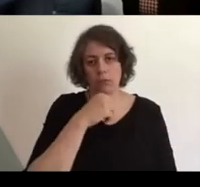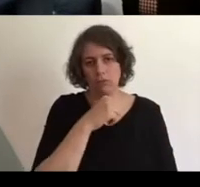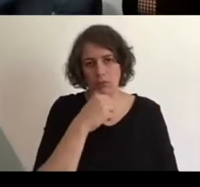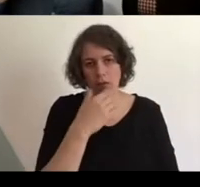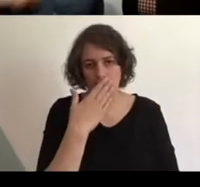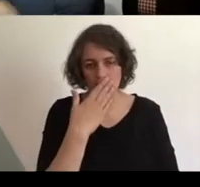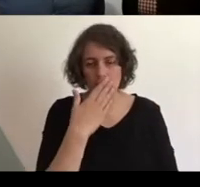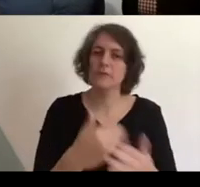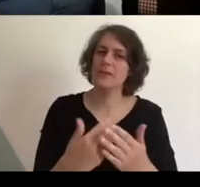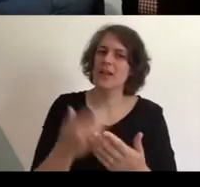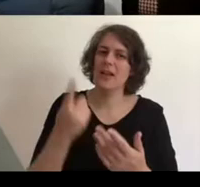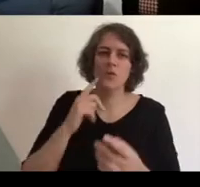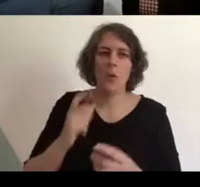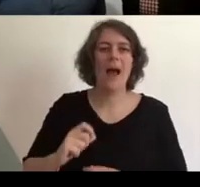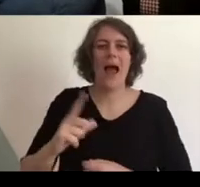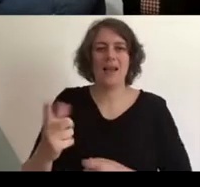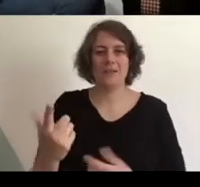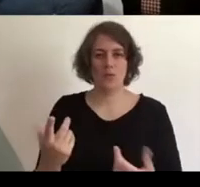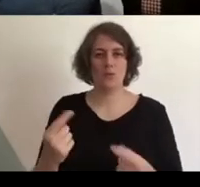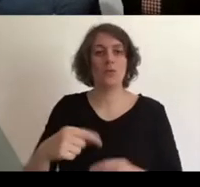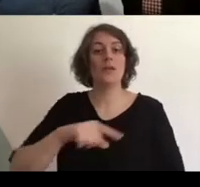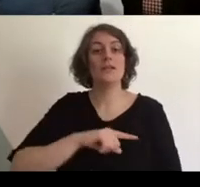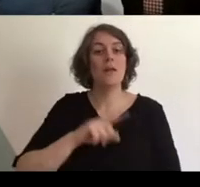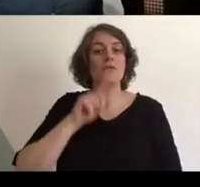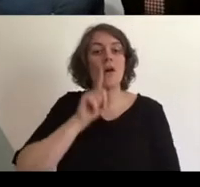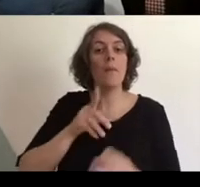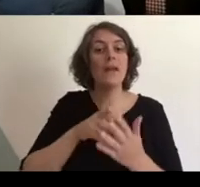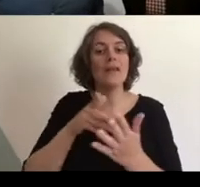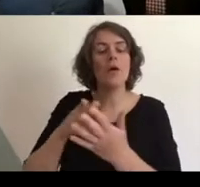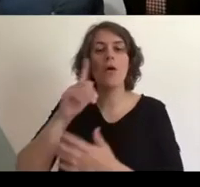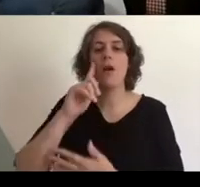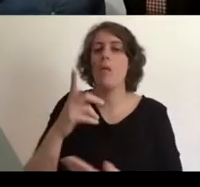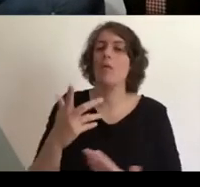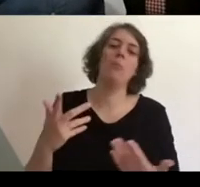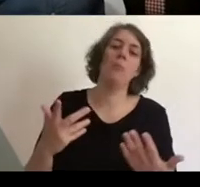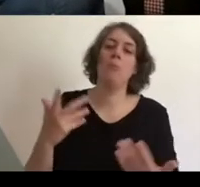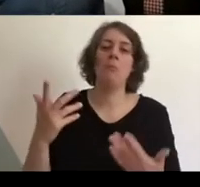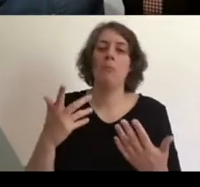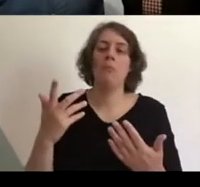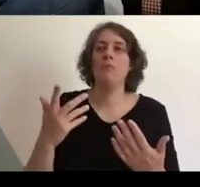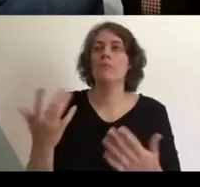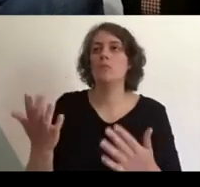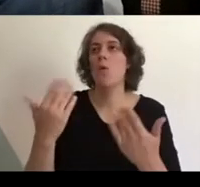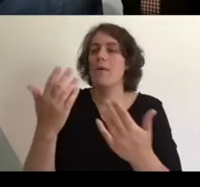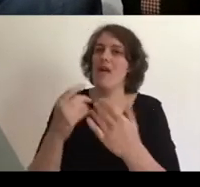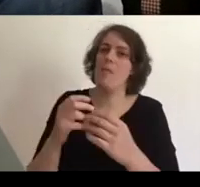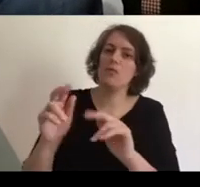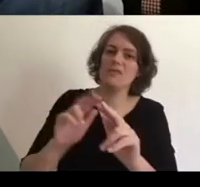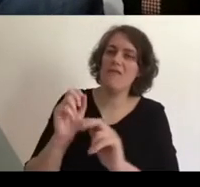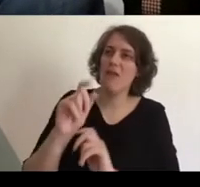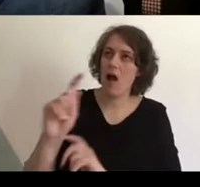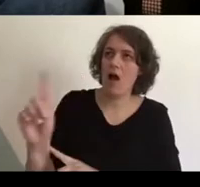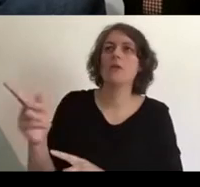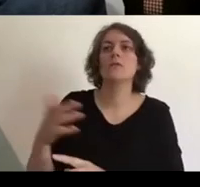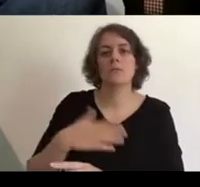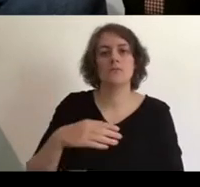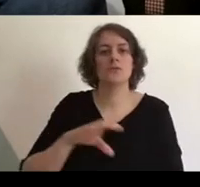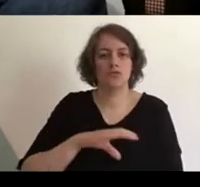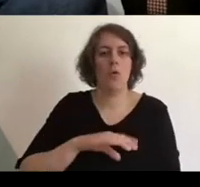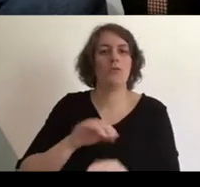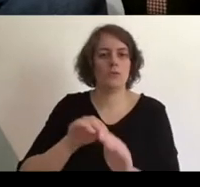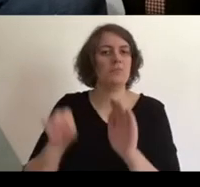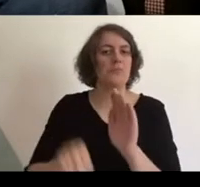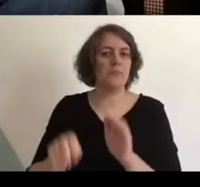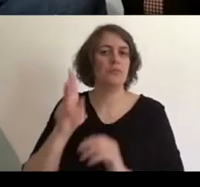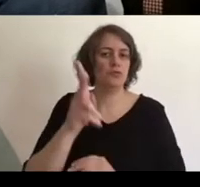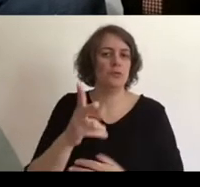mit Behinderung ist es mir tatsächlich wirklich weiterhin bewusst, dass ich im Bewerbungsverfahren sicherlich schlechtere Chancen habe. Und ich habe mich